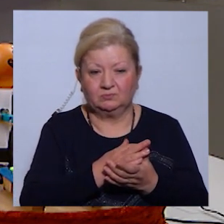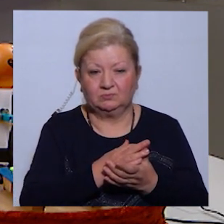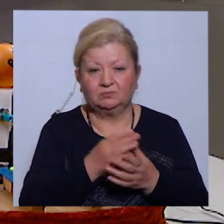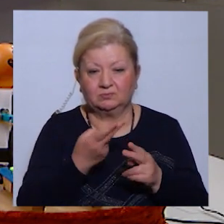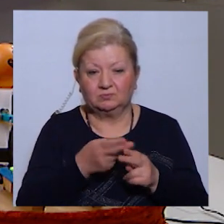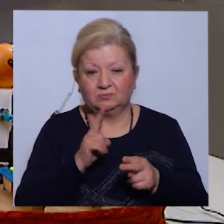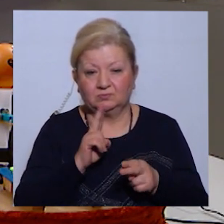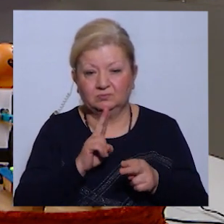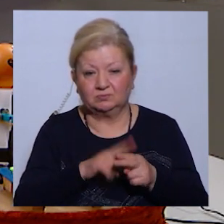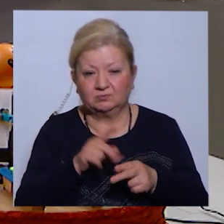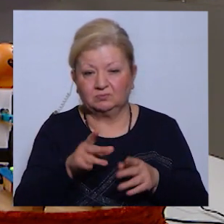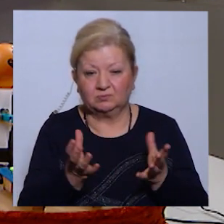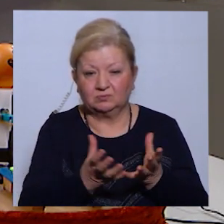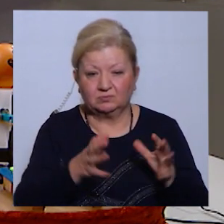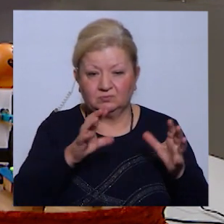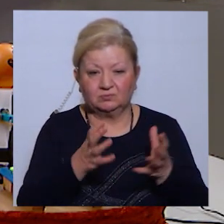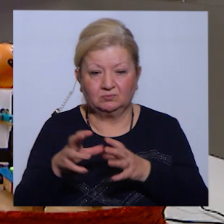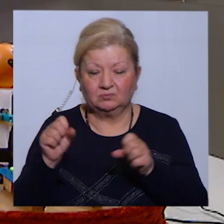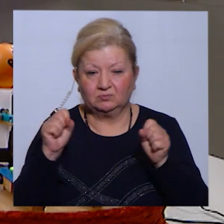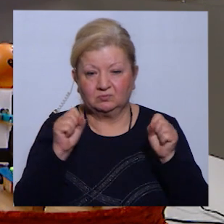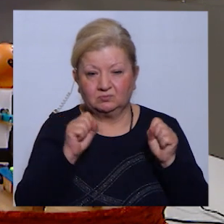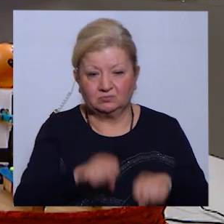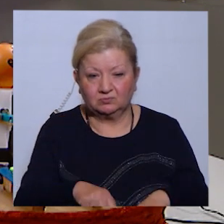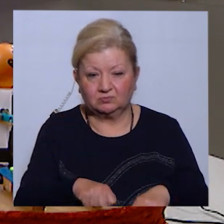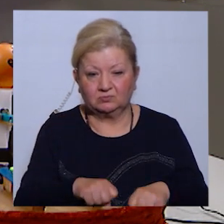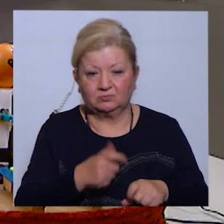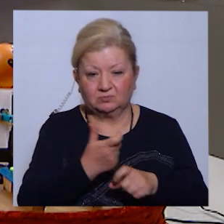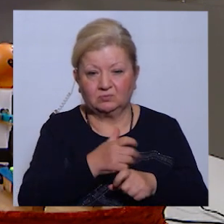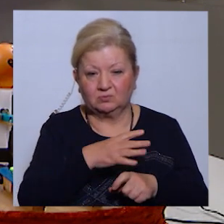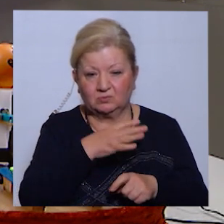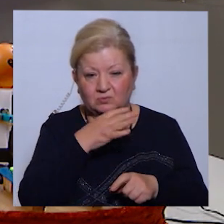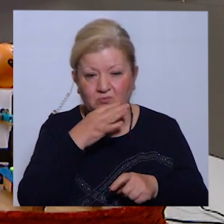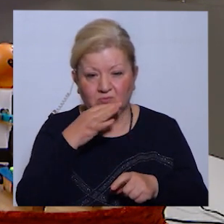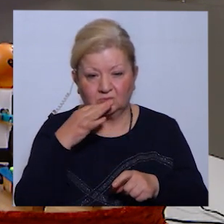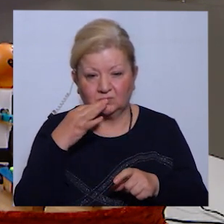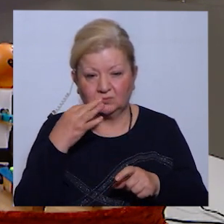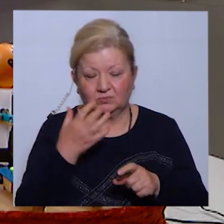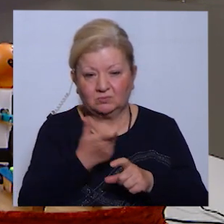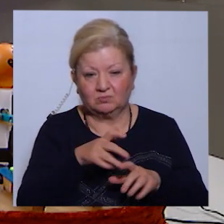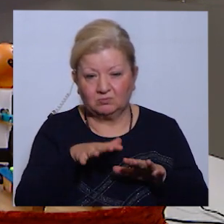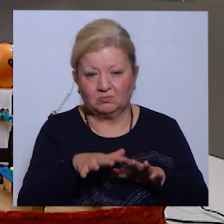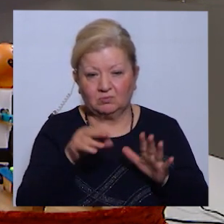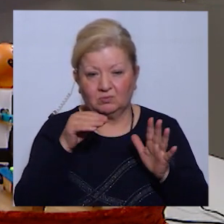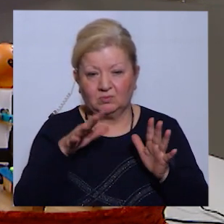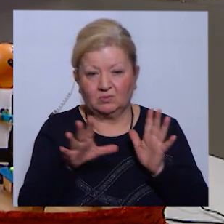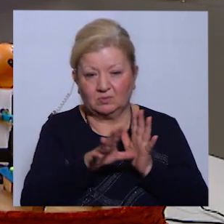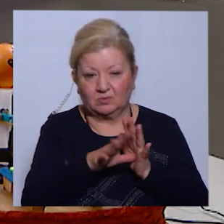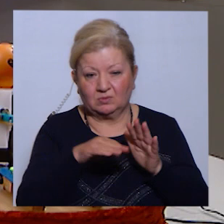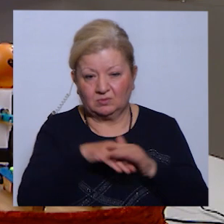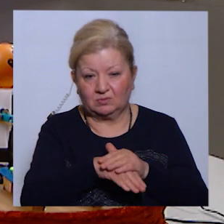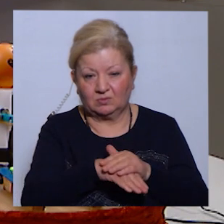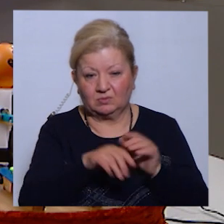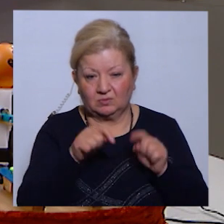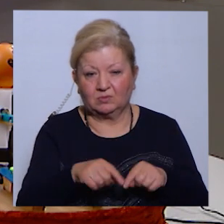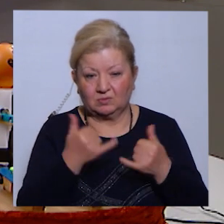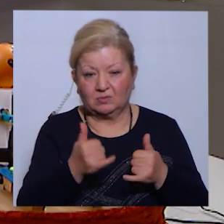მაშა სადამე ტევადობებში შესაძლებელია უკვე საკმაოდ დიდი ენერგია შევინახოთ. თანამედროვე ტექნოლოგია ამისკენ მიდის